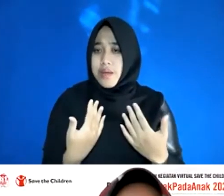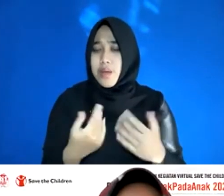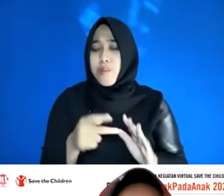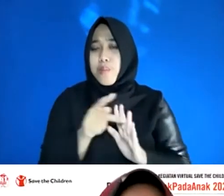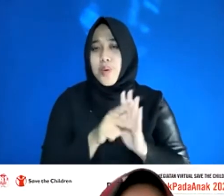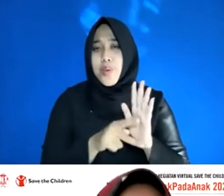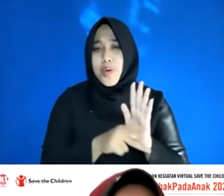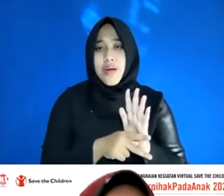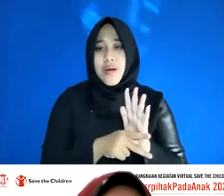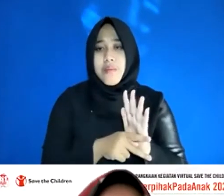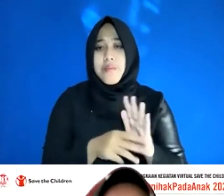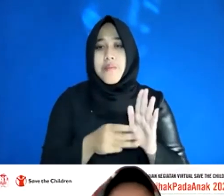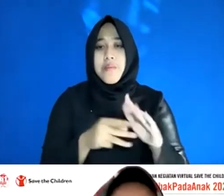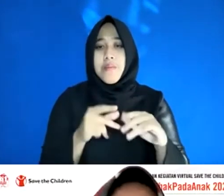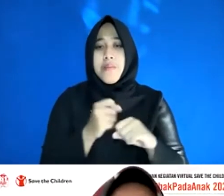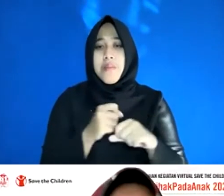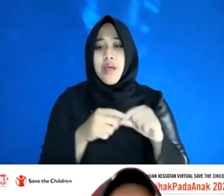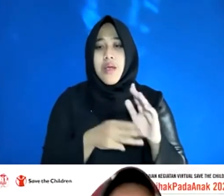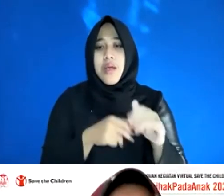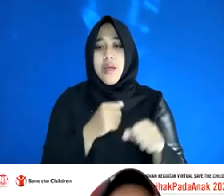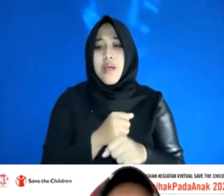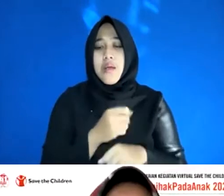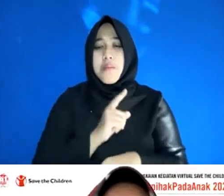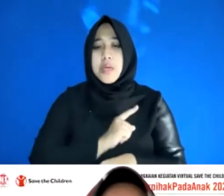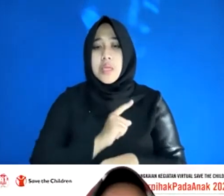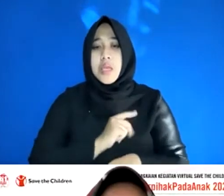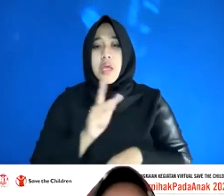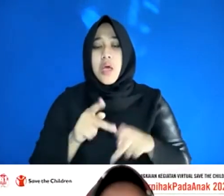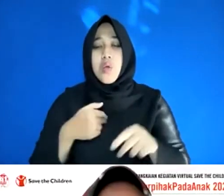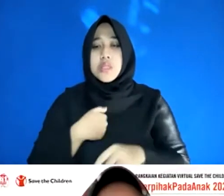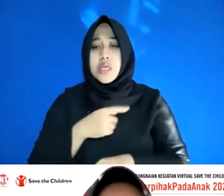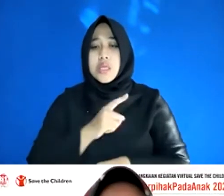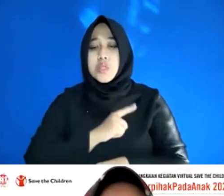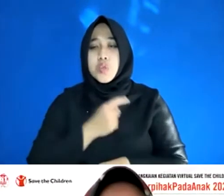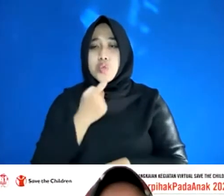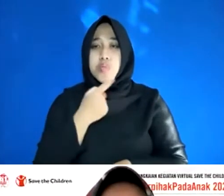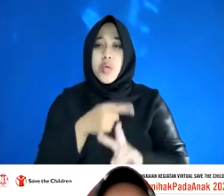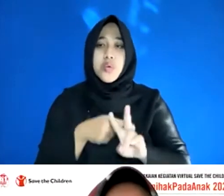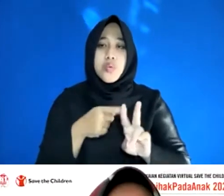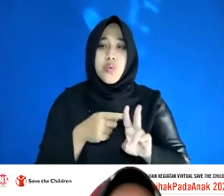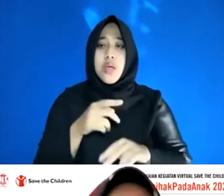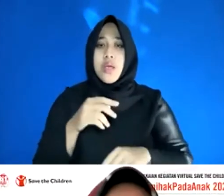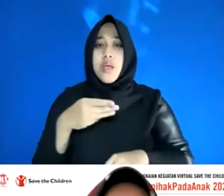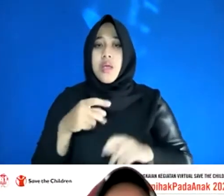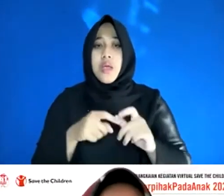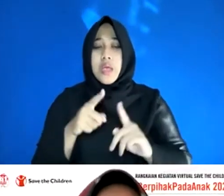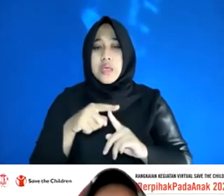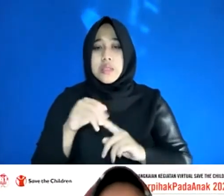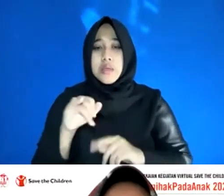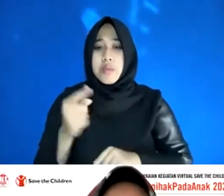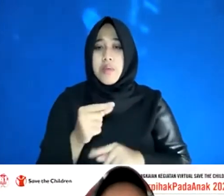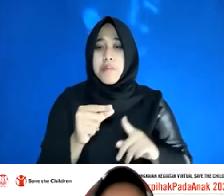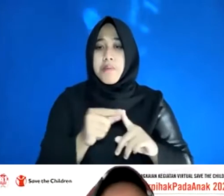program magang mandiri ya. Kalau di STIKS sendiri hanya 2 Mbak Esti. Yang pertama itu PKL